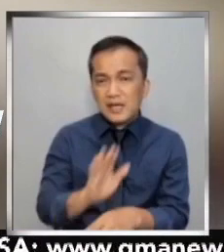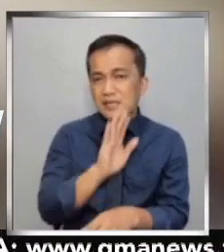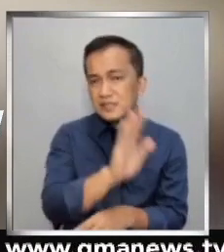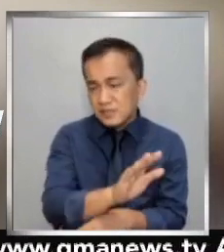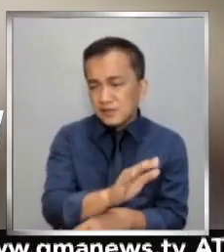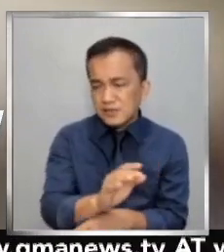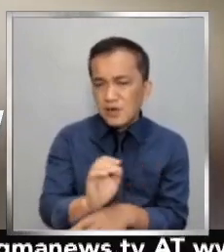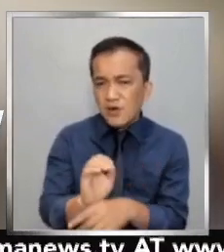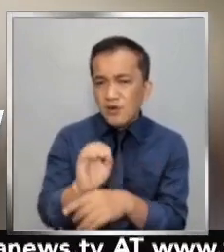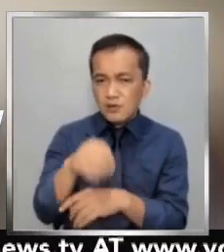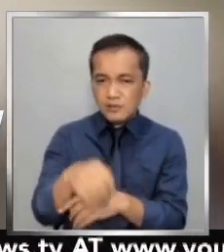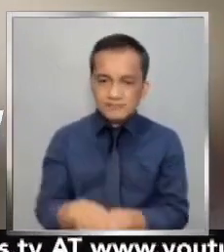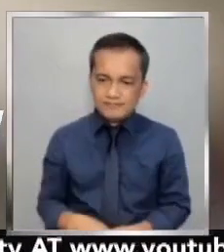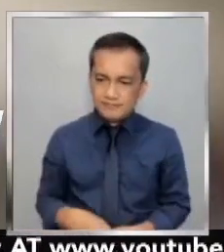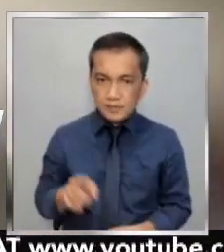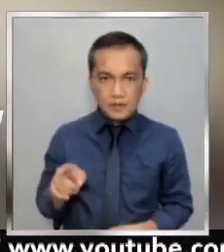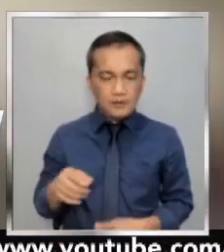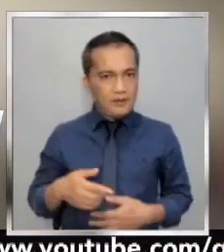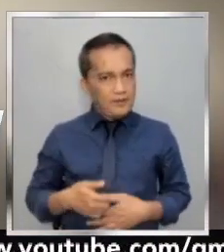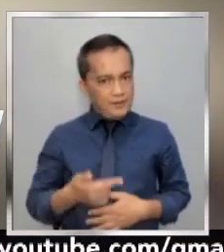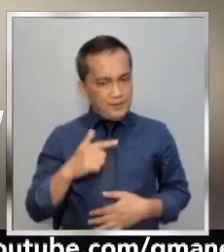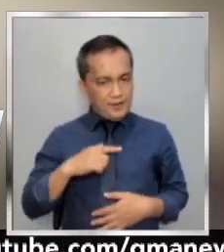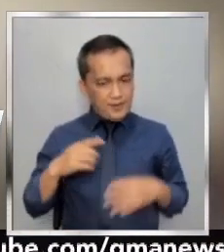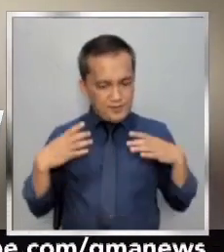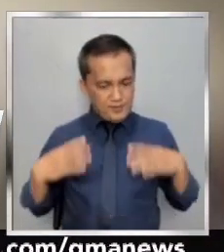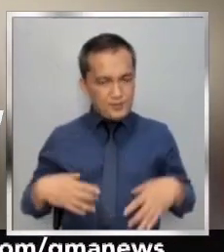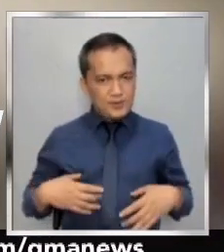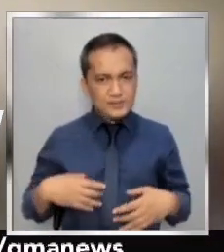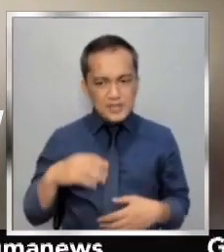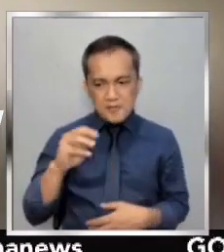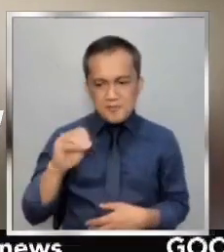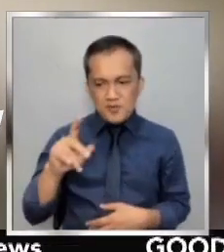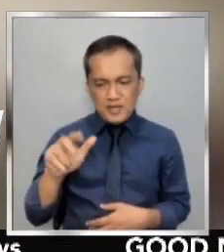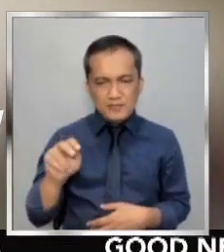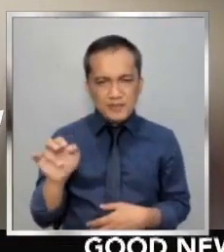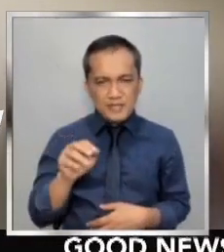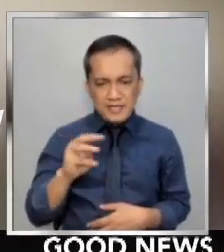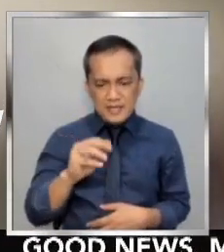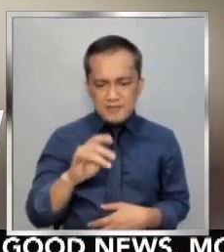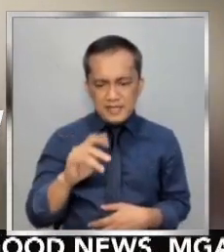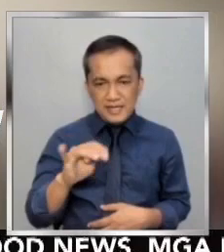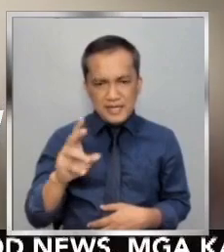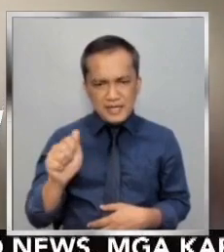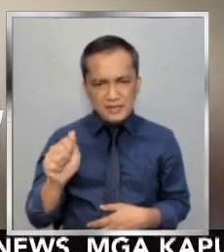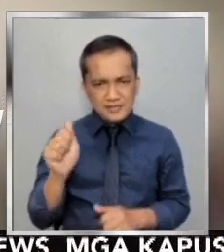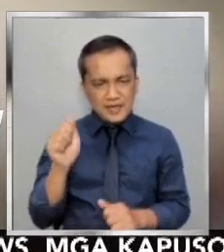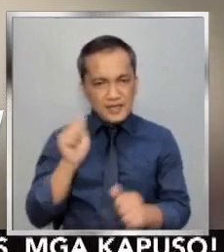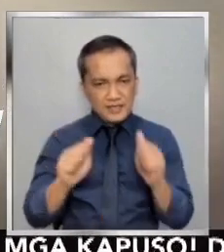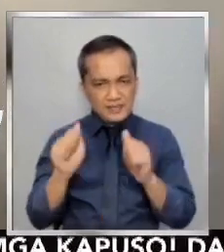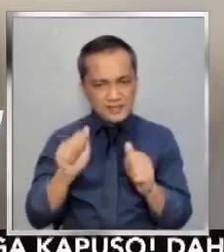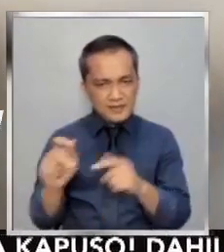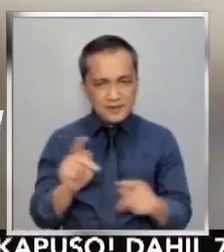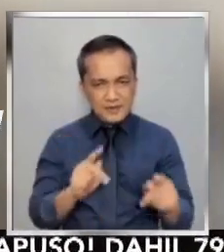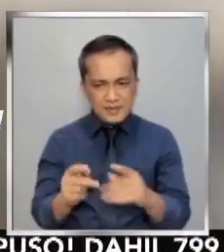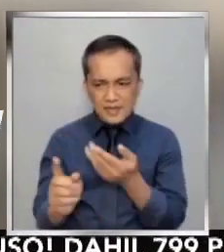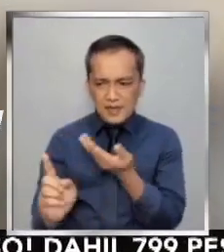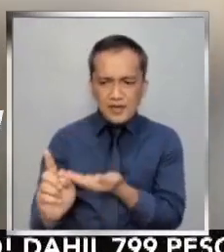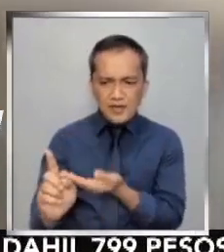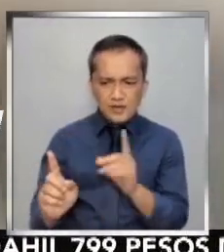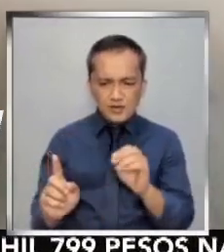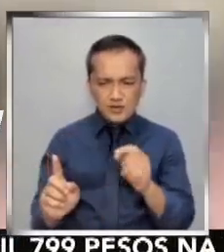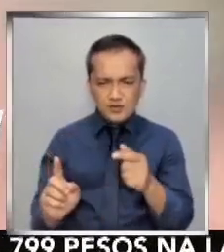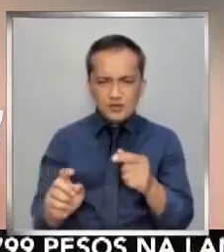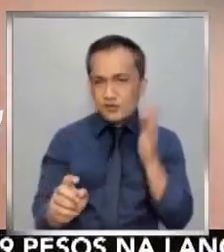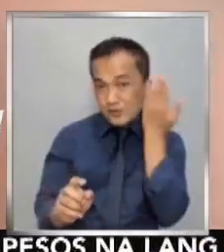Sobra-sobra. Naka-costume pa si Mulan ala Maria Clara para sa kanyang acting performance. Ang asong kumwari ay inaapi, may kasama